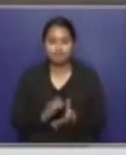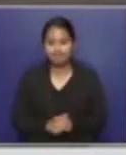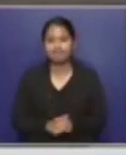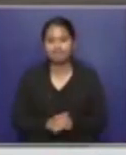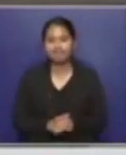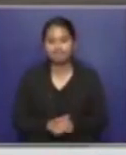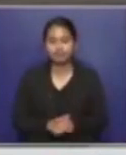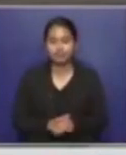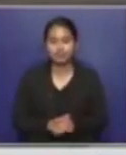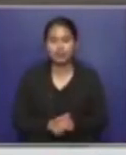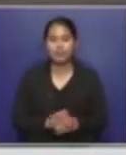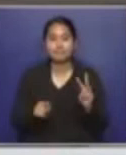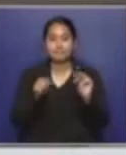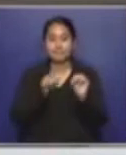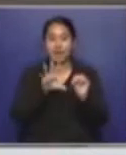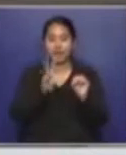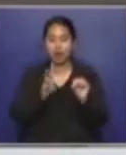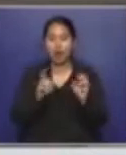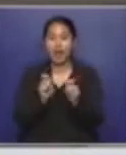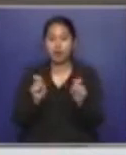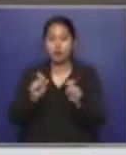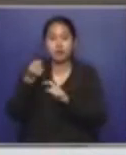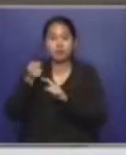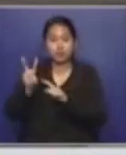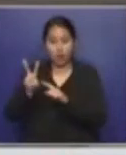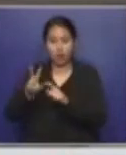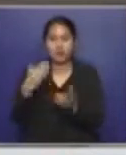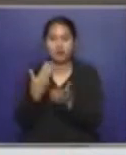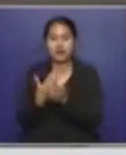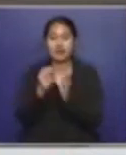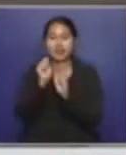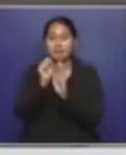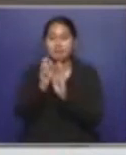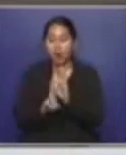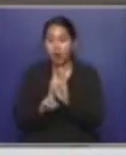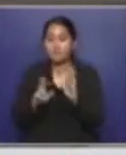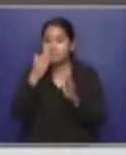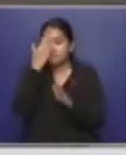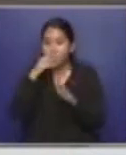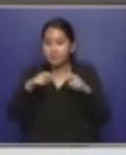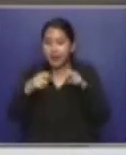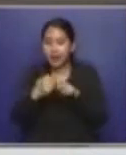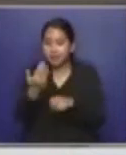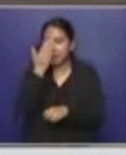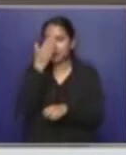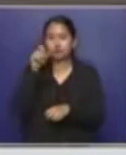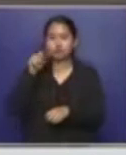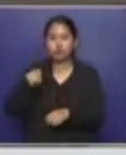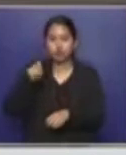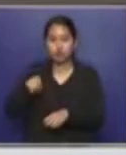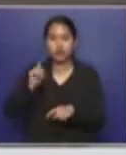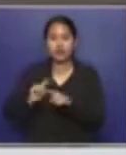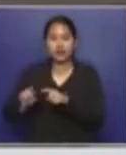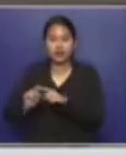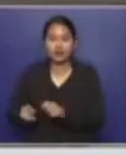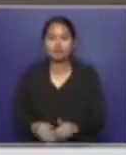ต่ในส่วนมาตรา6อนุ12นะครับเงินสำรองจ่ายเพื่อกรณีฉุกเฉินหรือจำเป็นตั้ง